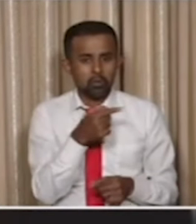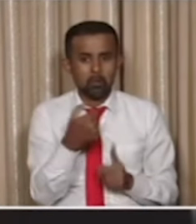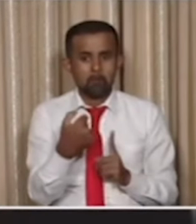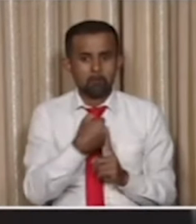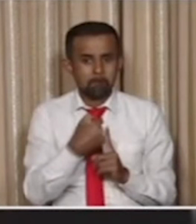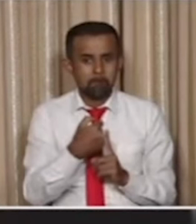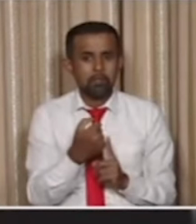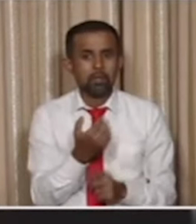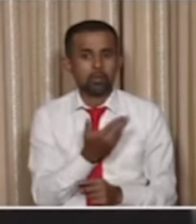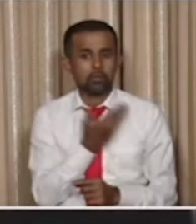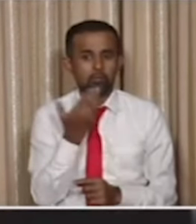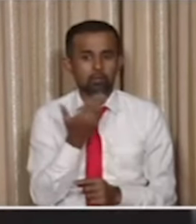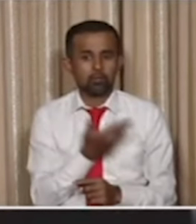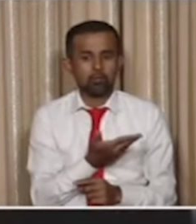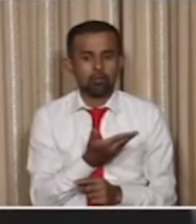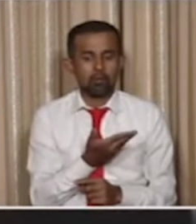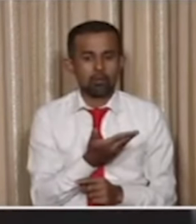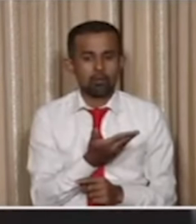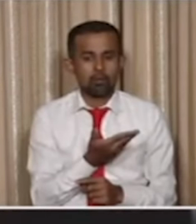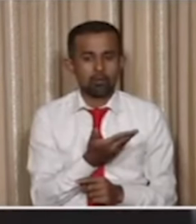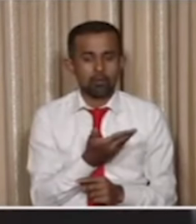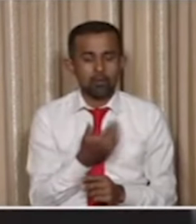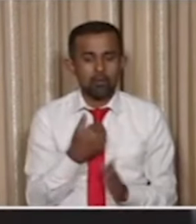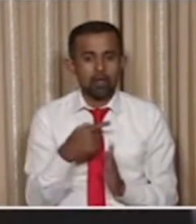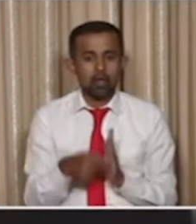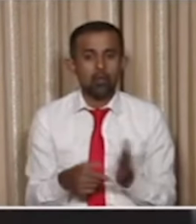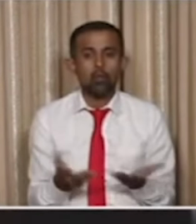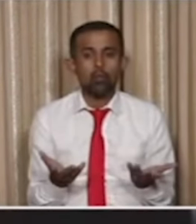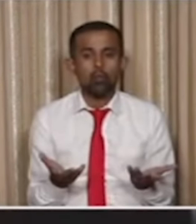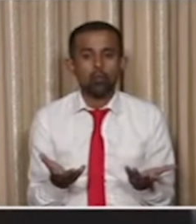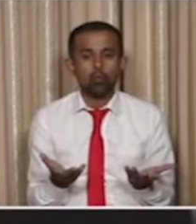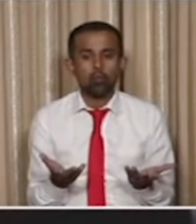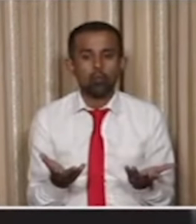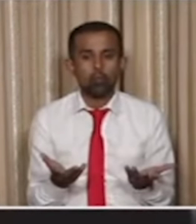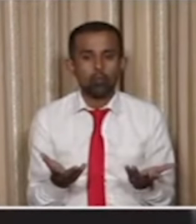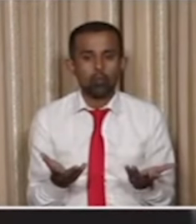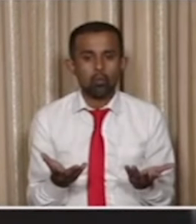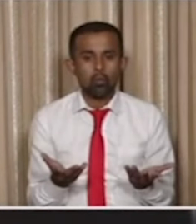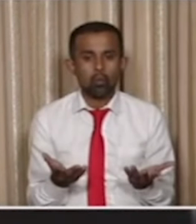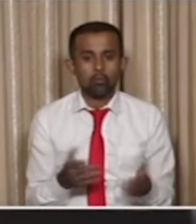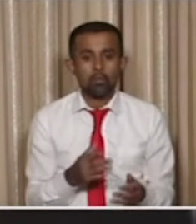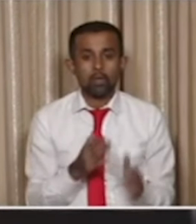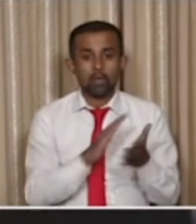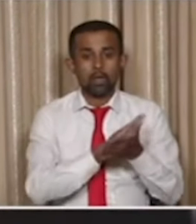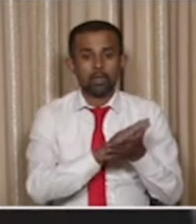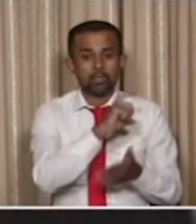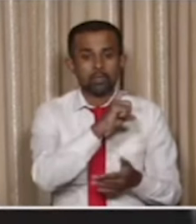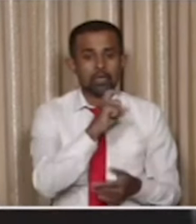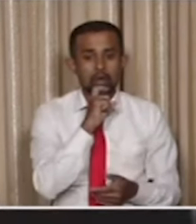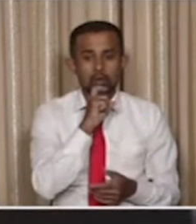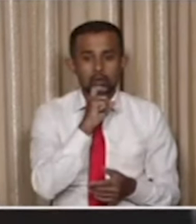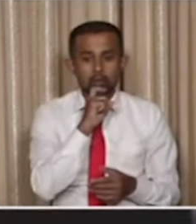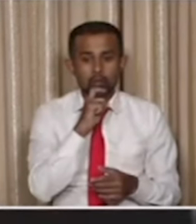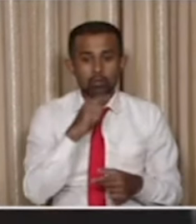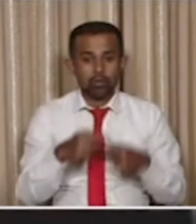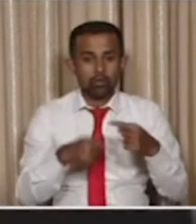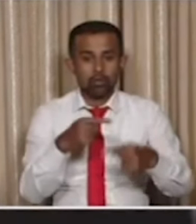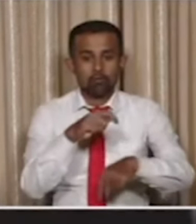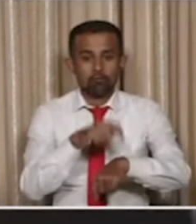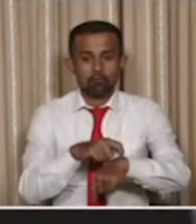බලපෑමක් කිරීමට හැකියාව ඇති වෙන නිසා. නමුත් අද අපේ රටේ මොකද්ද වෙන්නේ? මේ මාධිකරණේ නඩු අහනවා. නඩුව යන